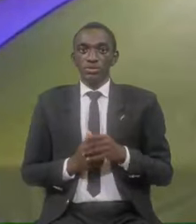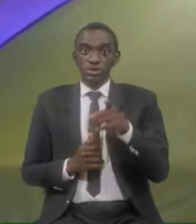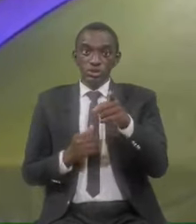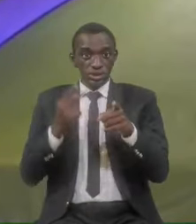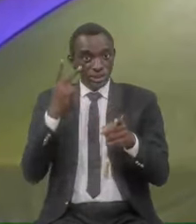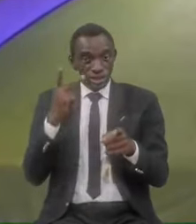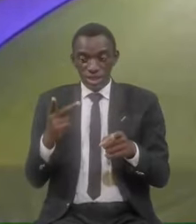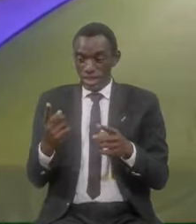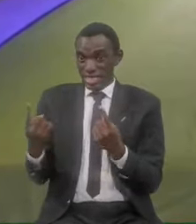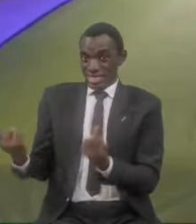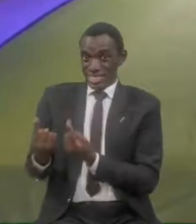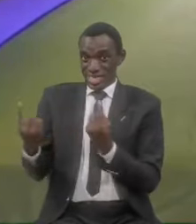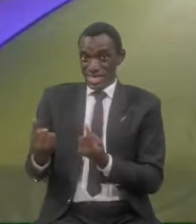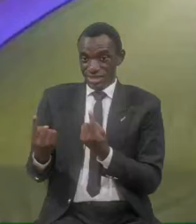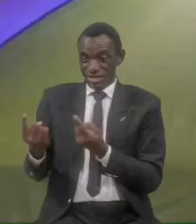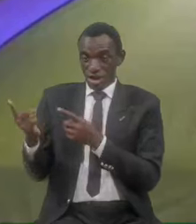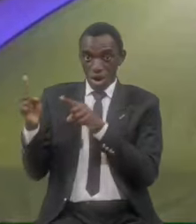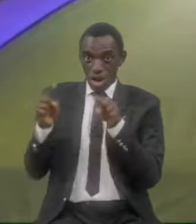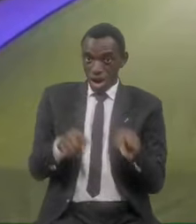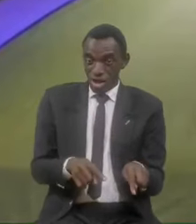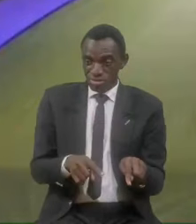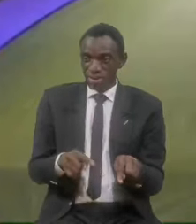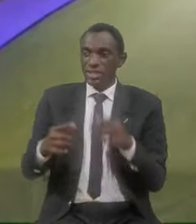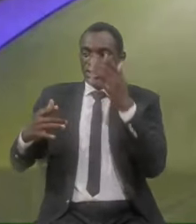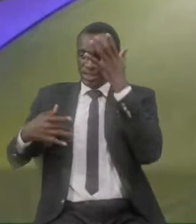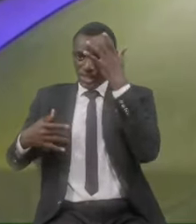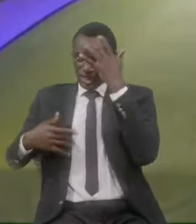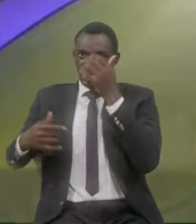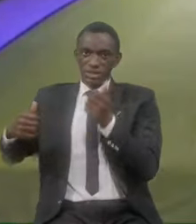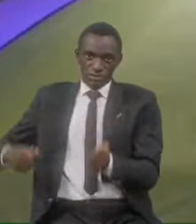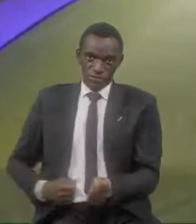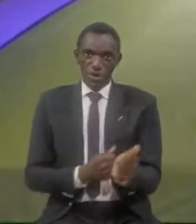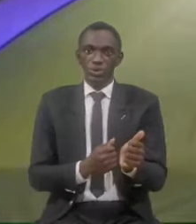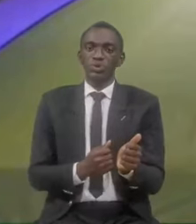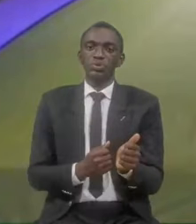Ouais, lorsque le péché est venu, la maladie l'a accompagné.